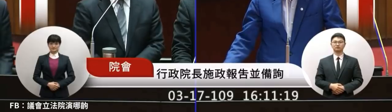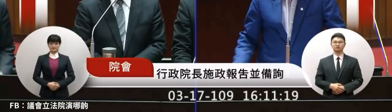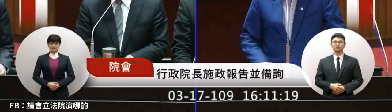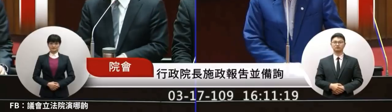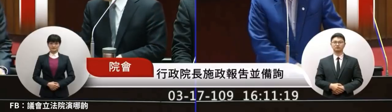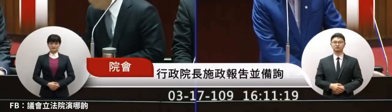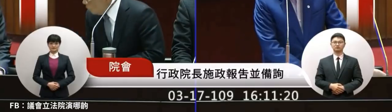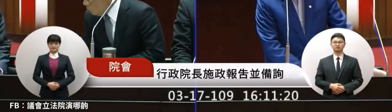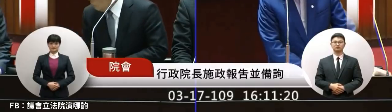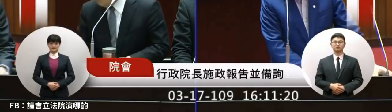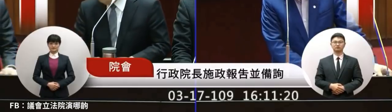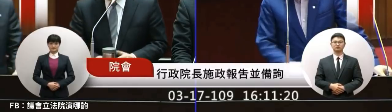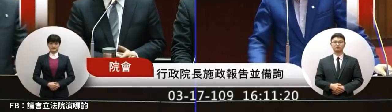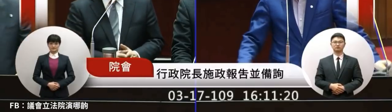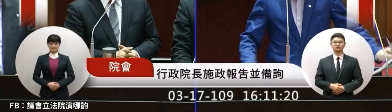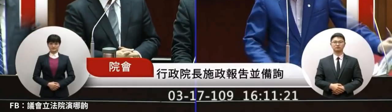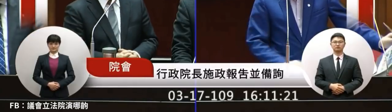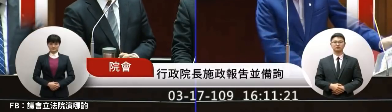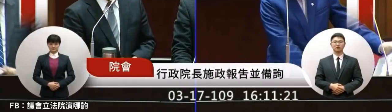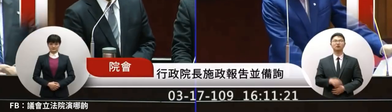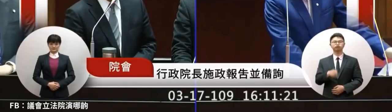基本上我是正面肯定的啊，但是还是要根据有法源才会保障人民的基本的权益，包括我们卫福部说，哎，高中生你不可以，不，那个医护人员不能去，基本上也都是这个法源的跟宪法是不符的哈。我倒是诚恳的建议了，下一页，我们应该要。